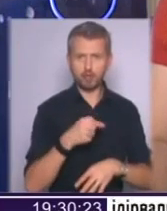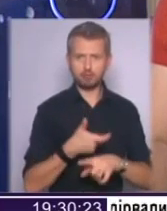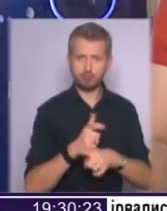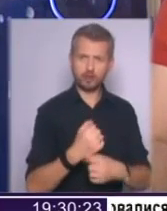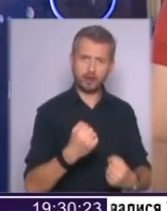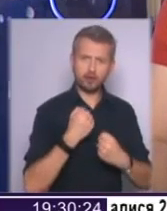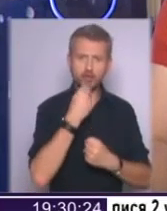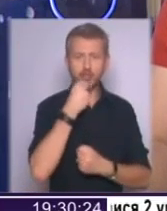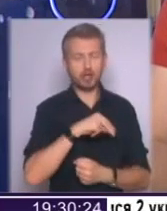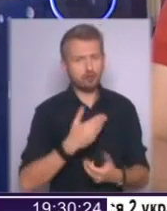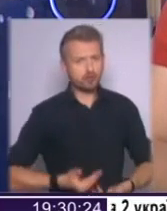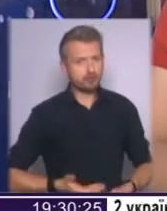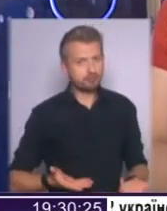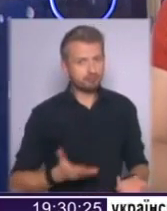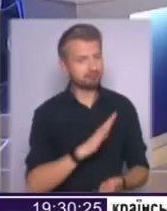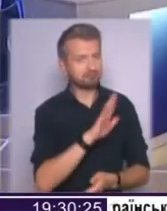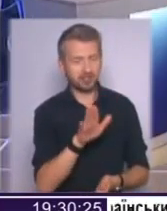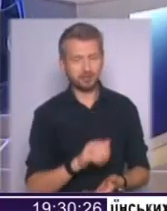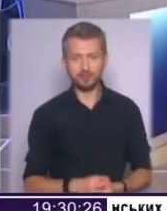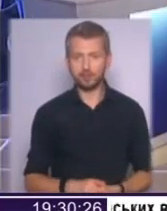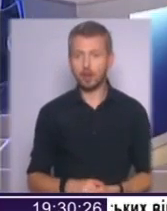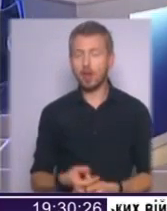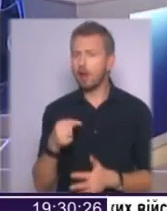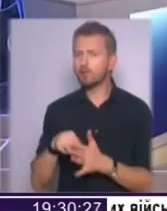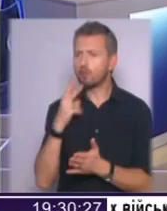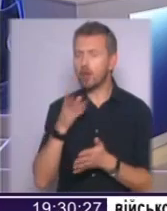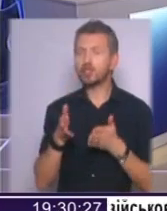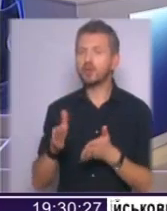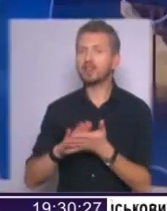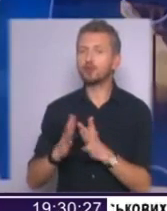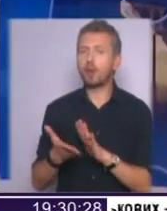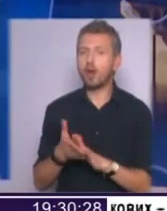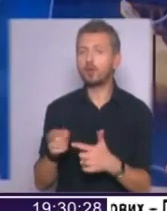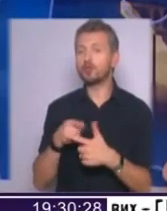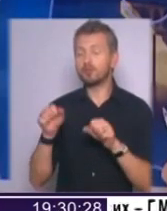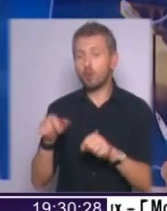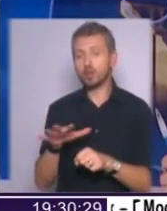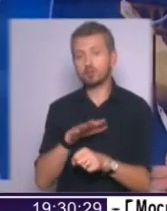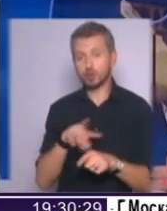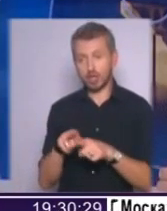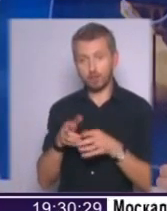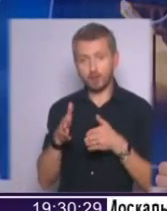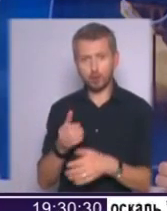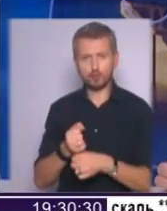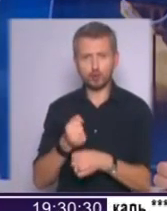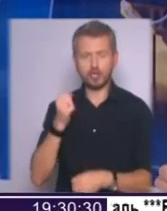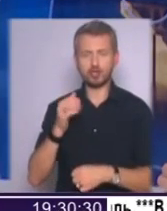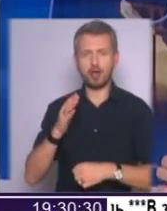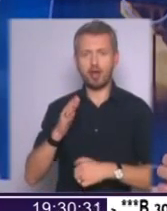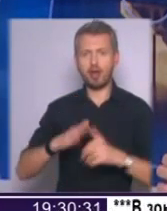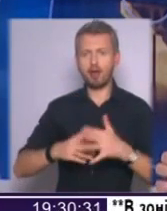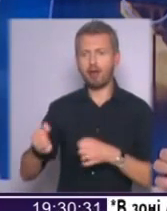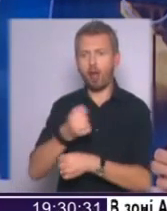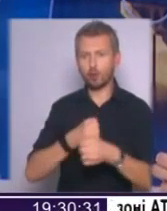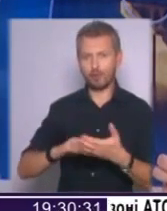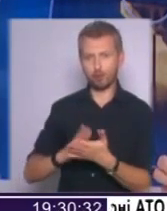Ні. В чому ви бачите вихід із ситуації? І чи може таким виходом бути жорсткіша кадрова політика? Саме в